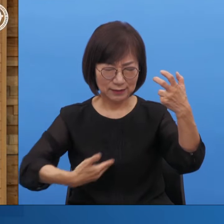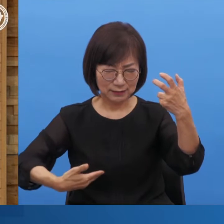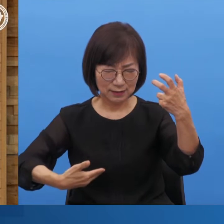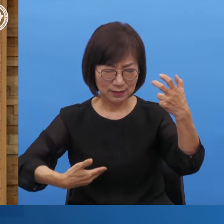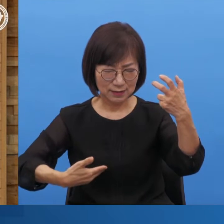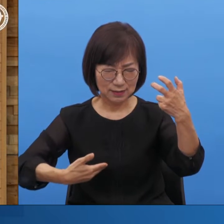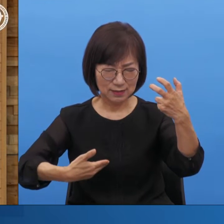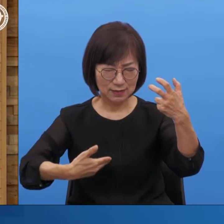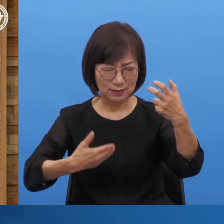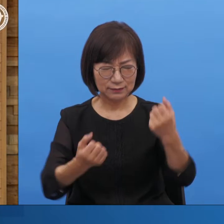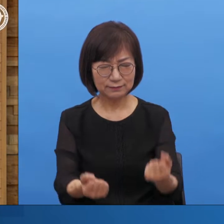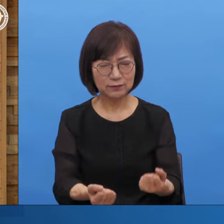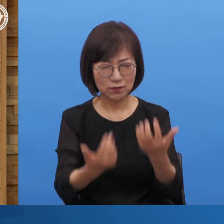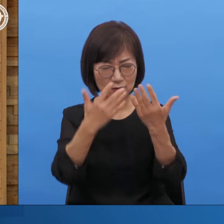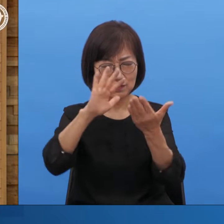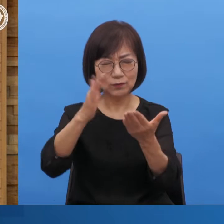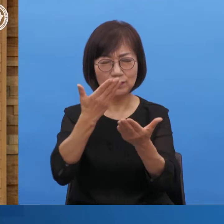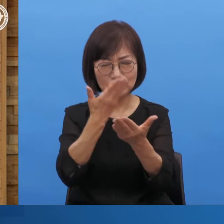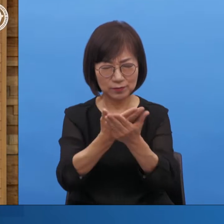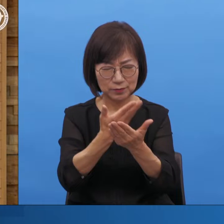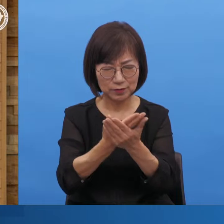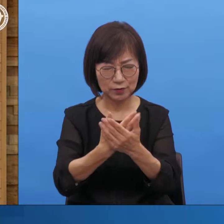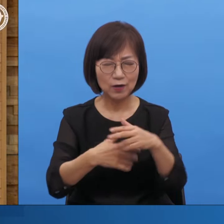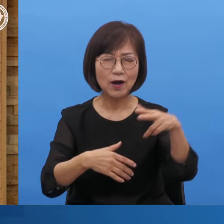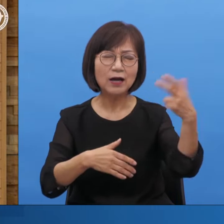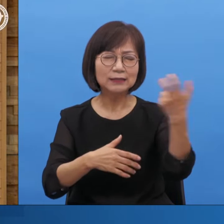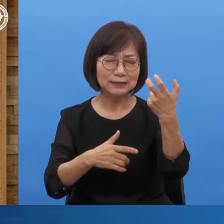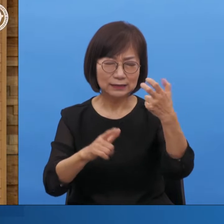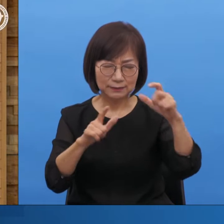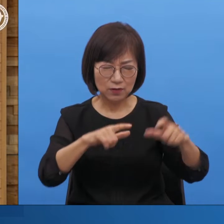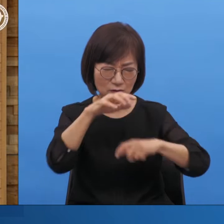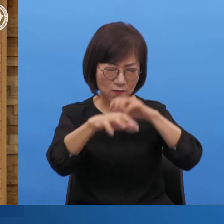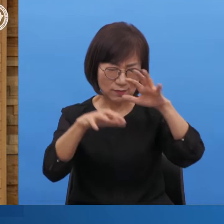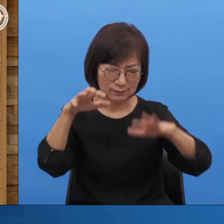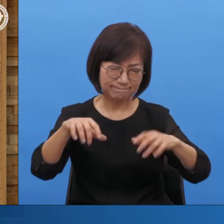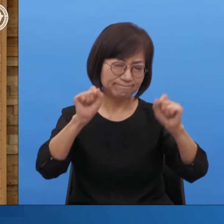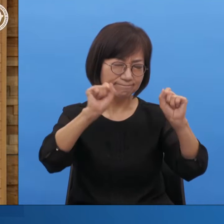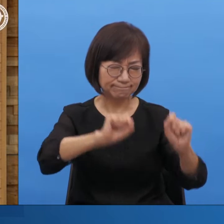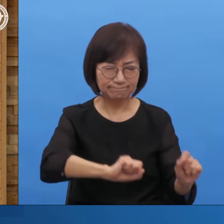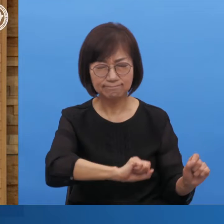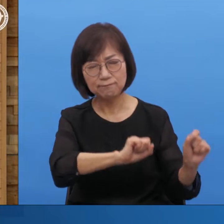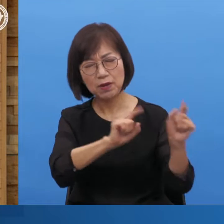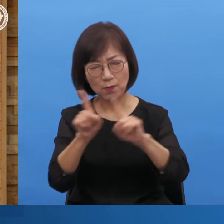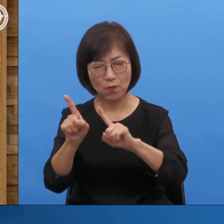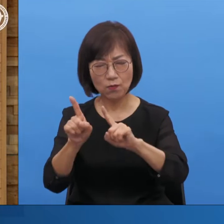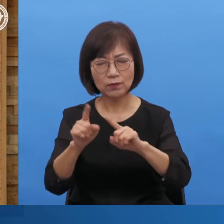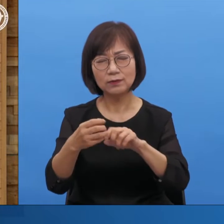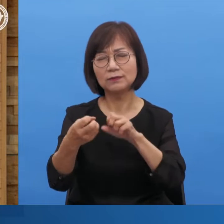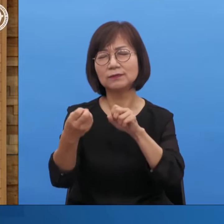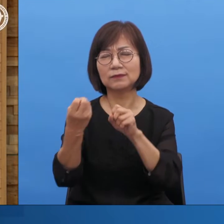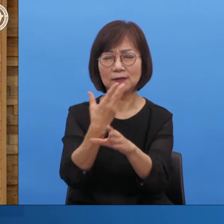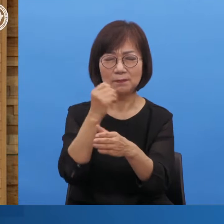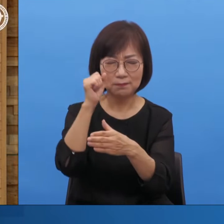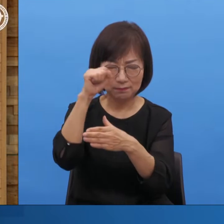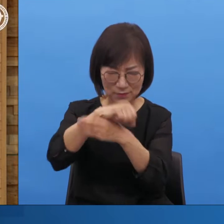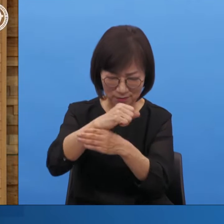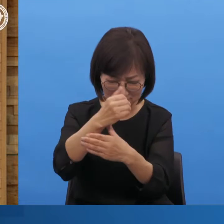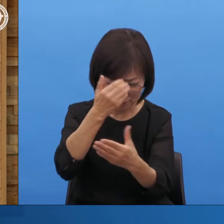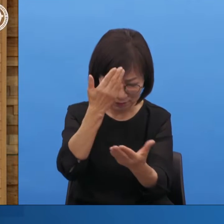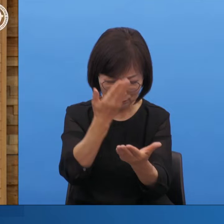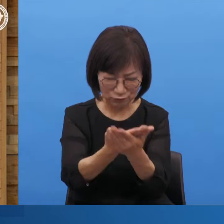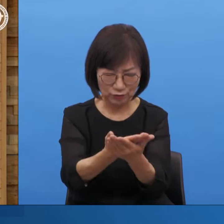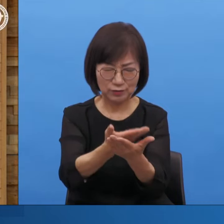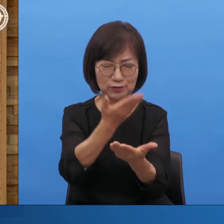현장들이 살아나게 하여 주시옵소서. During this time of worship, may 70 disciples be established in all the fields of our church officers, missionaries,